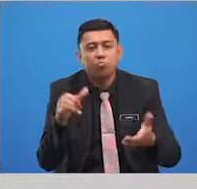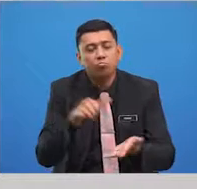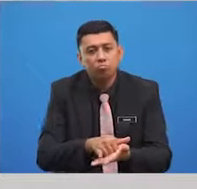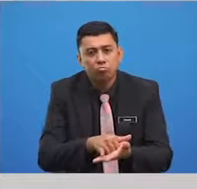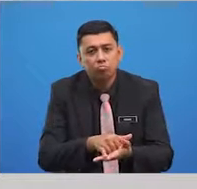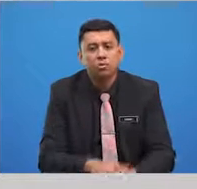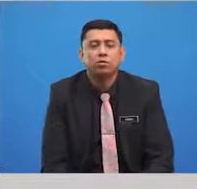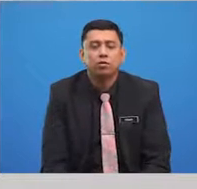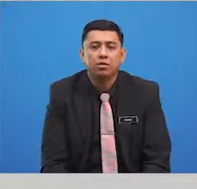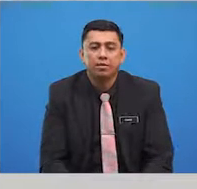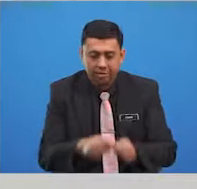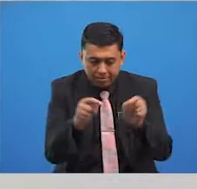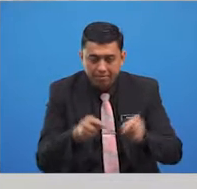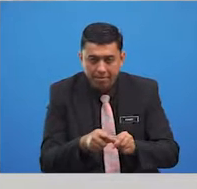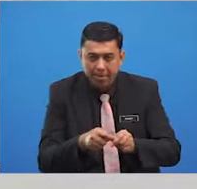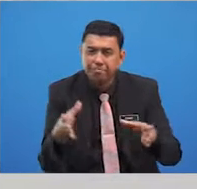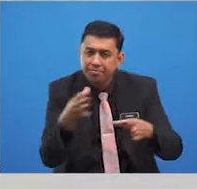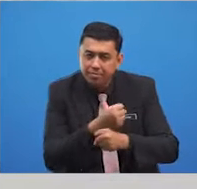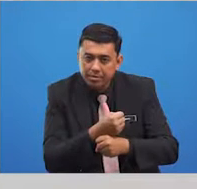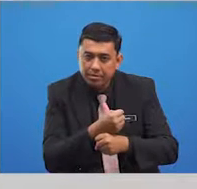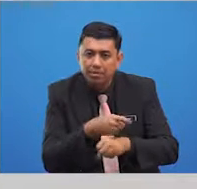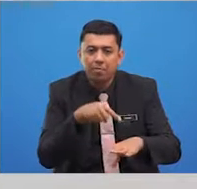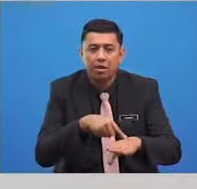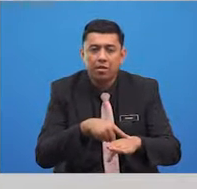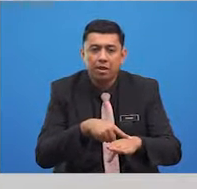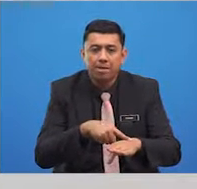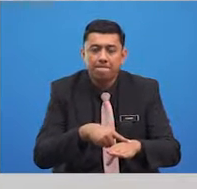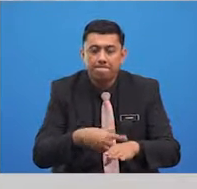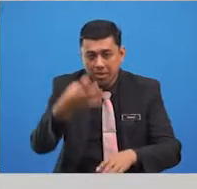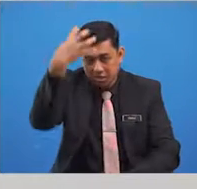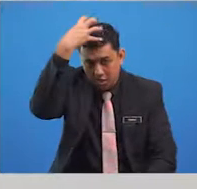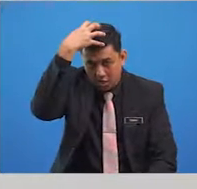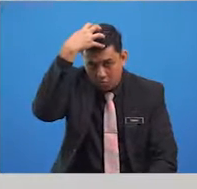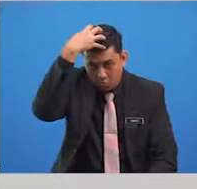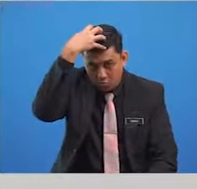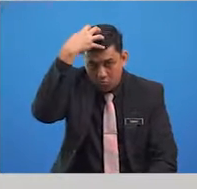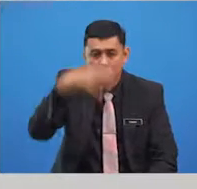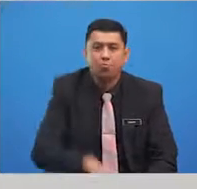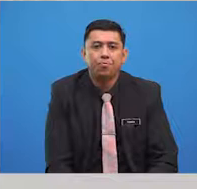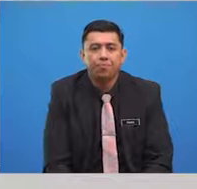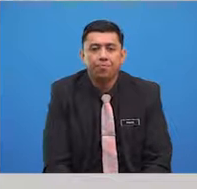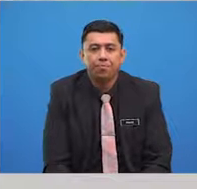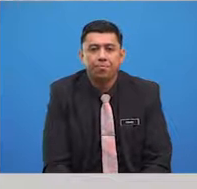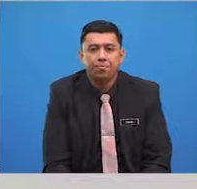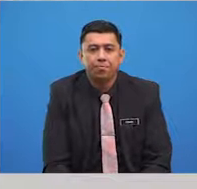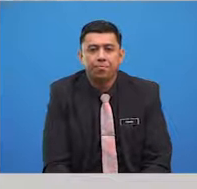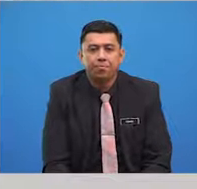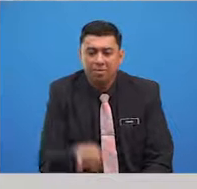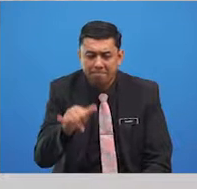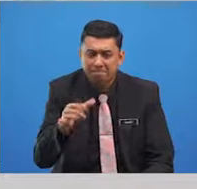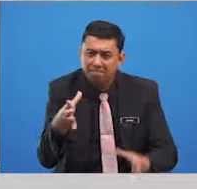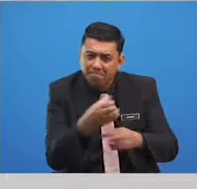ia juga lokasi hutan ini terdapat di Sabak Bernam dan Tanjung Karang Selangor. Ia